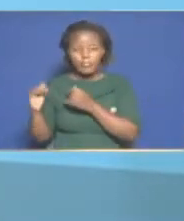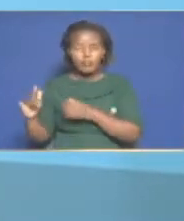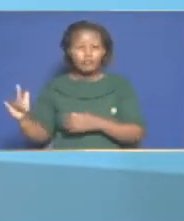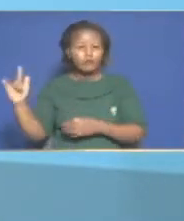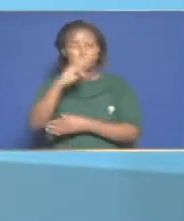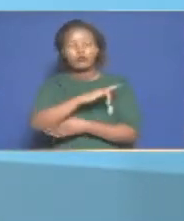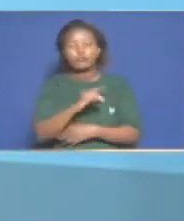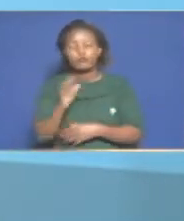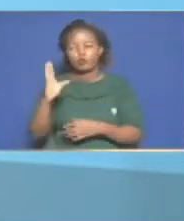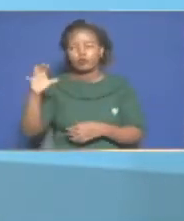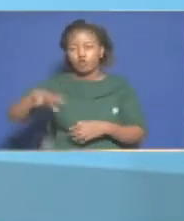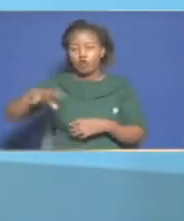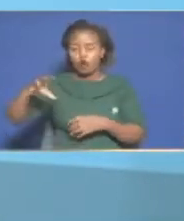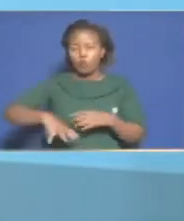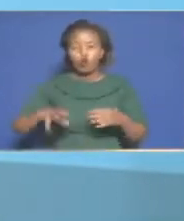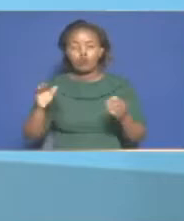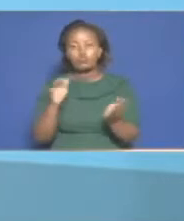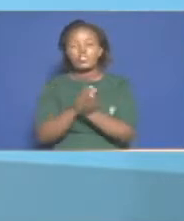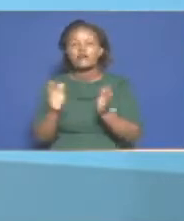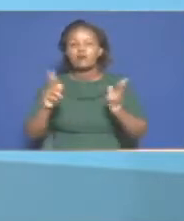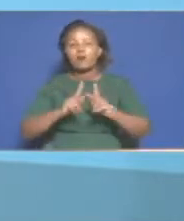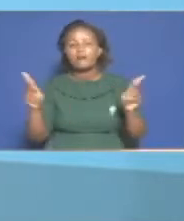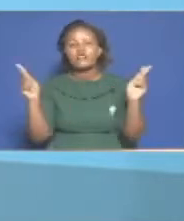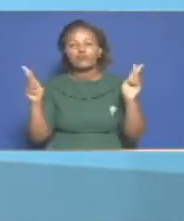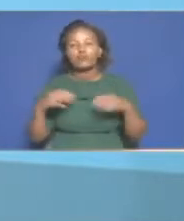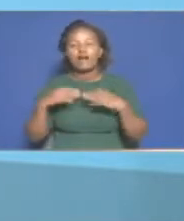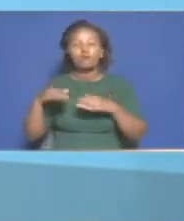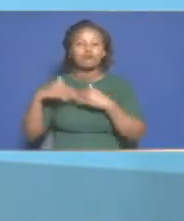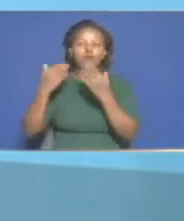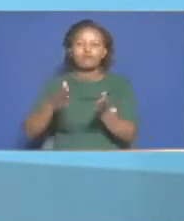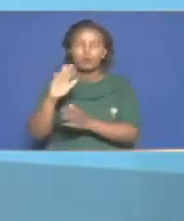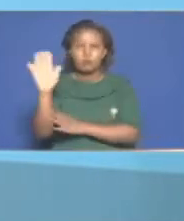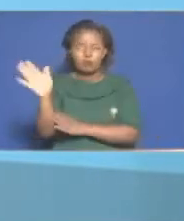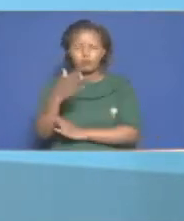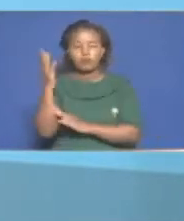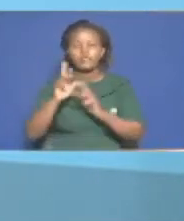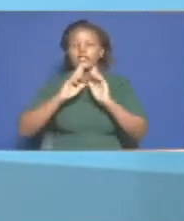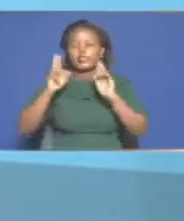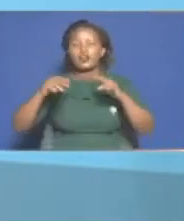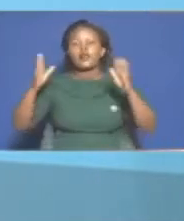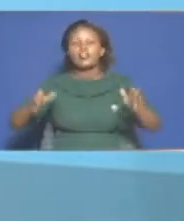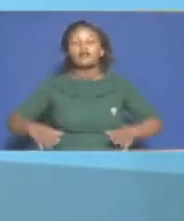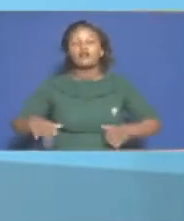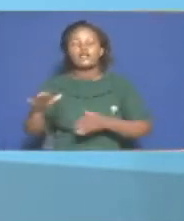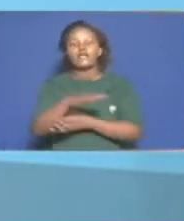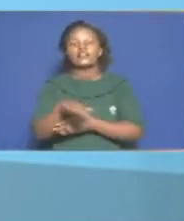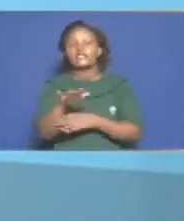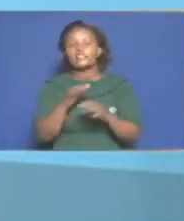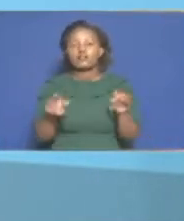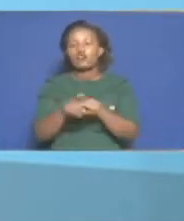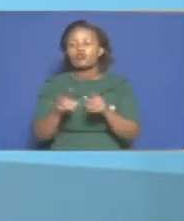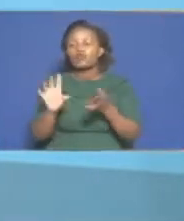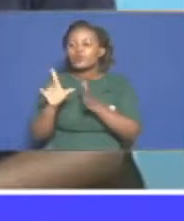shughuli ya uhifadhi wa amani watakuwa wanakabidhiwa ile bendera. Na hivyo basi mwanahabari wetu Timothy Kipnusi uko pale na